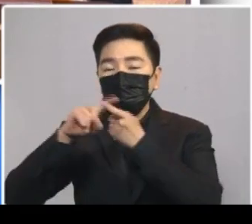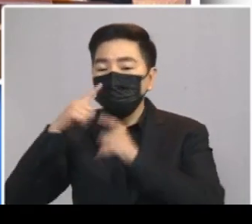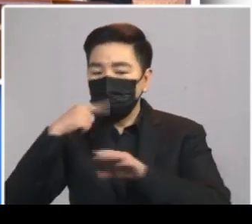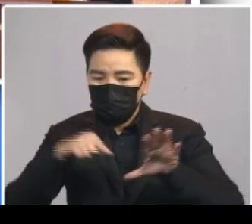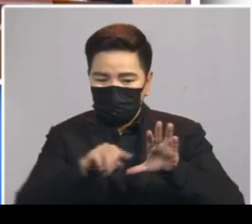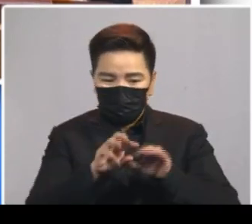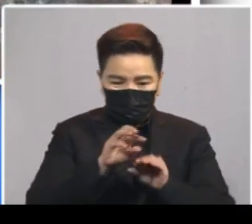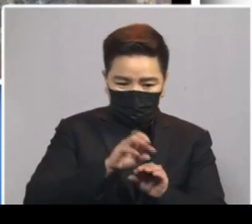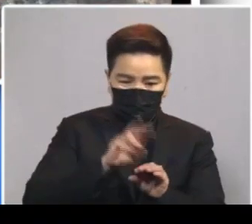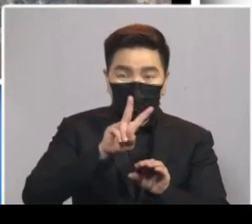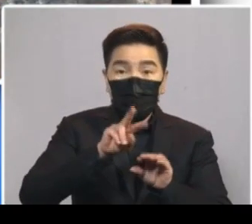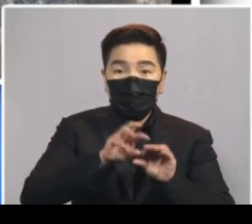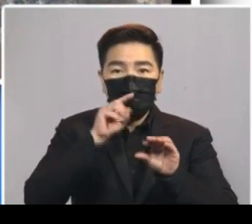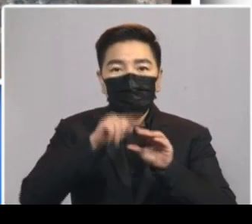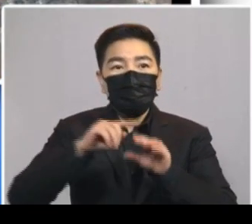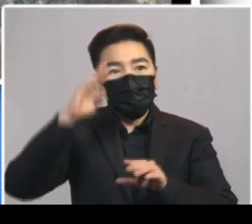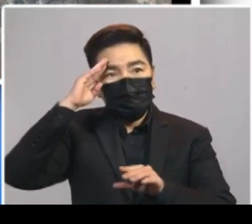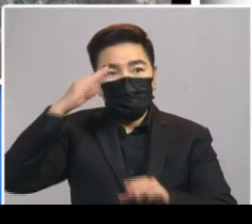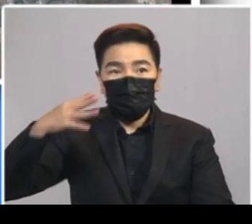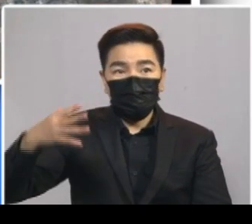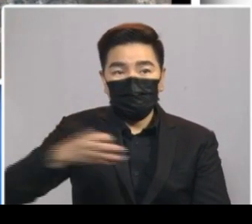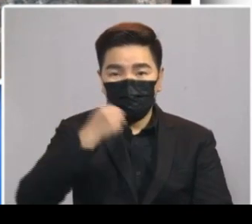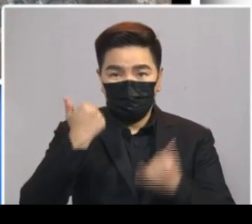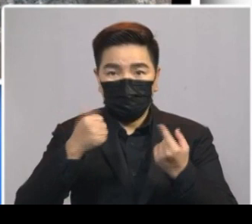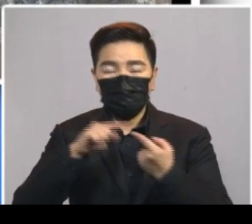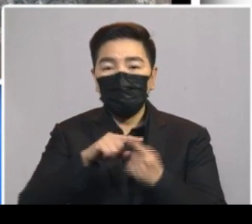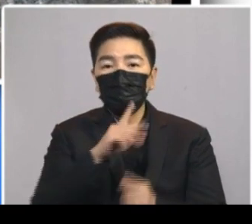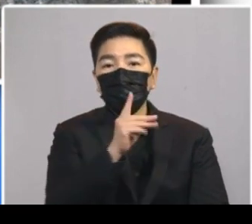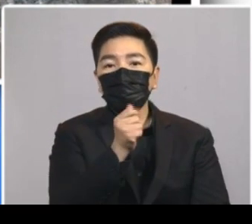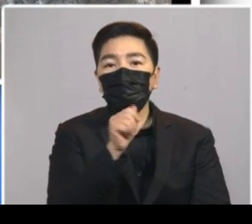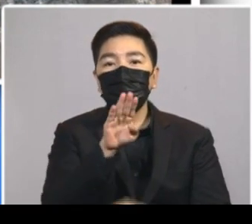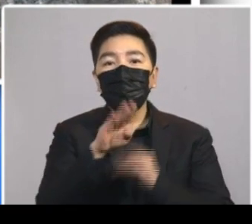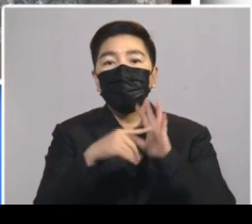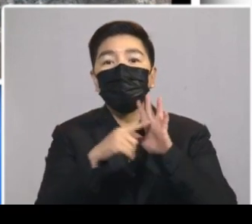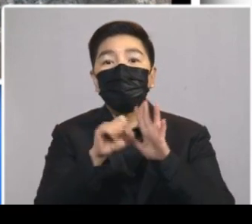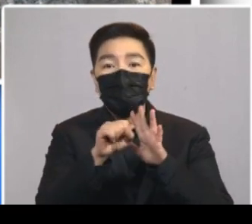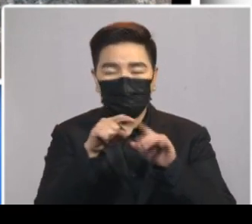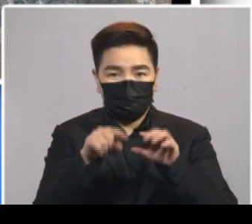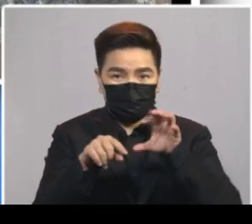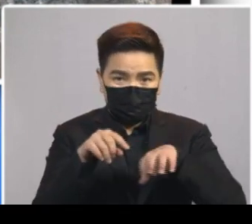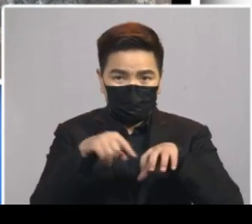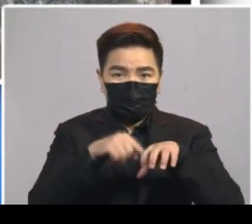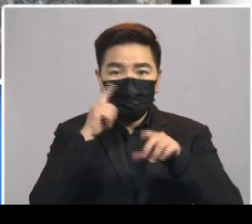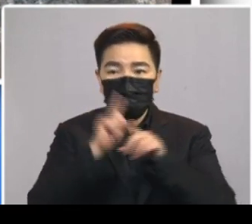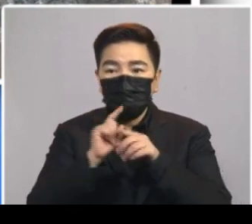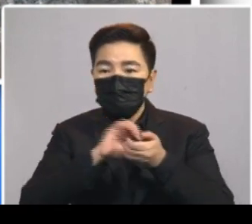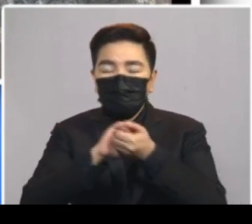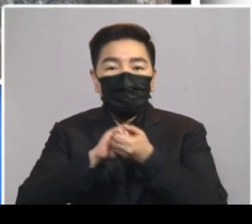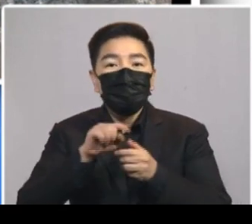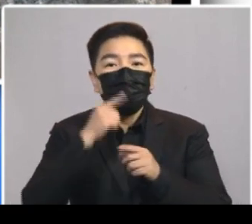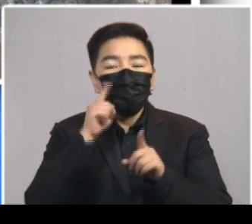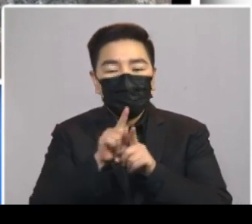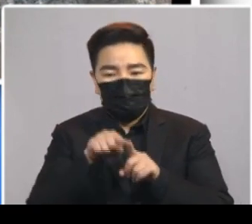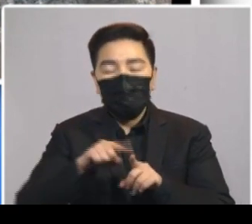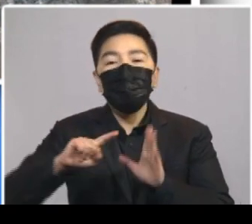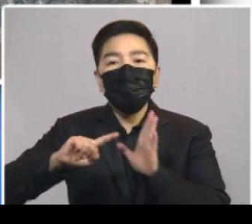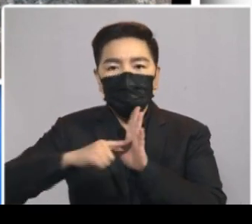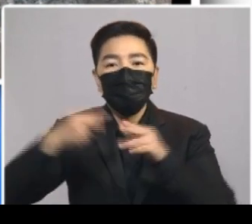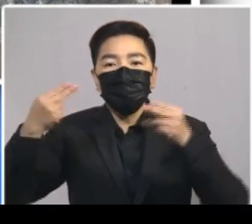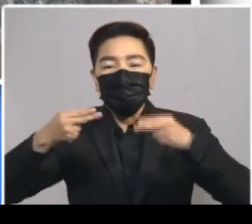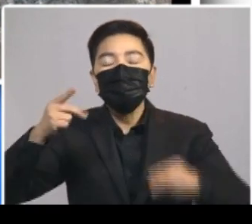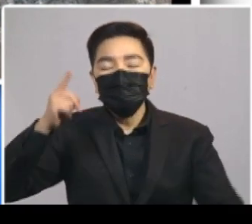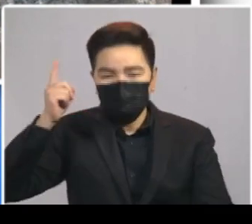ว่าปฏิบัติการทางการทหารที่เริ่มต้นขึ้นในดอนบาสที่เขาเรียกว่าเป็นการรักษาสันติภาพก็คงจะเริ่มต้นขึ้น